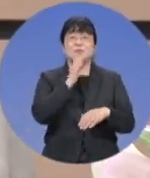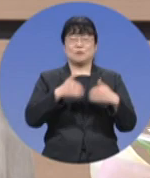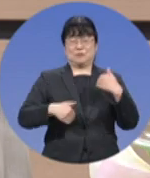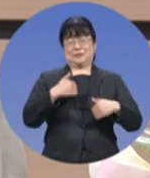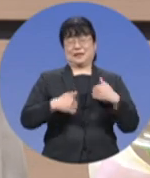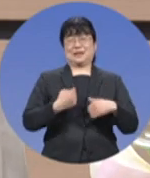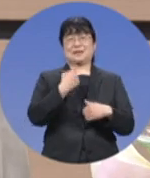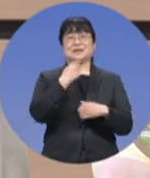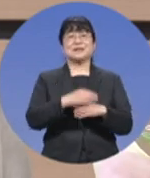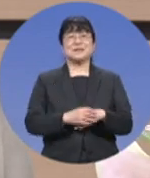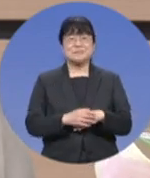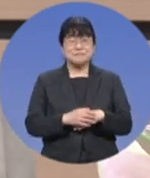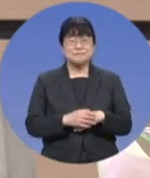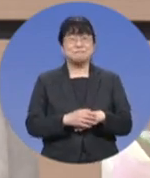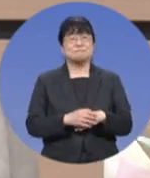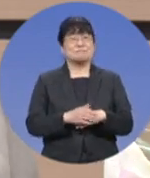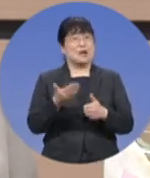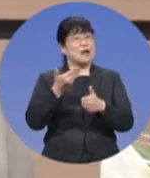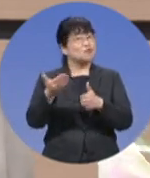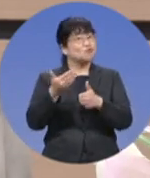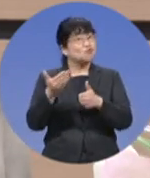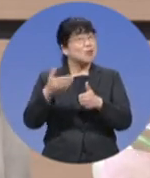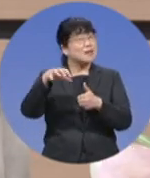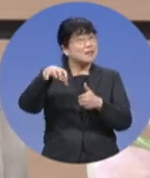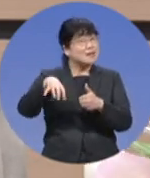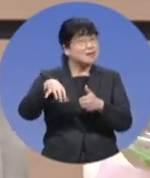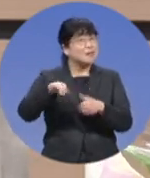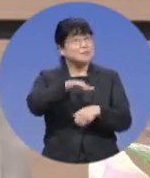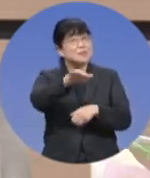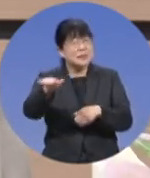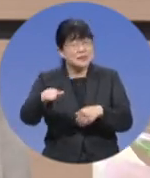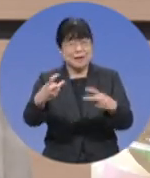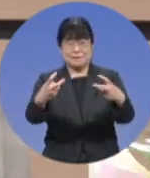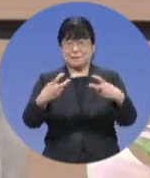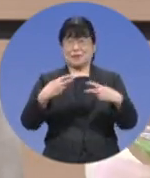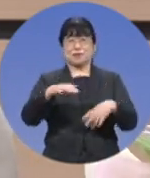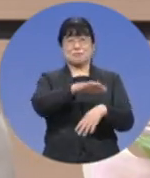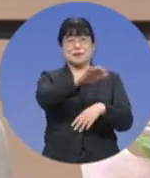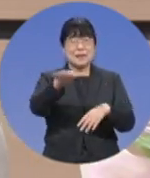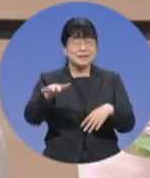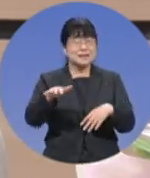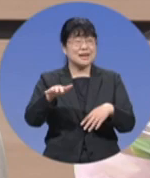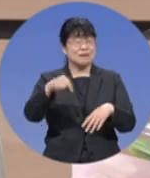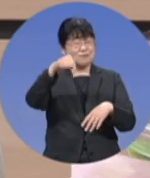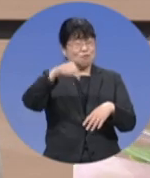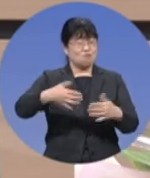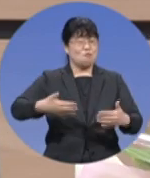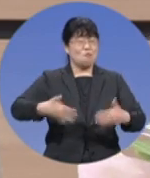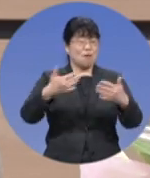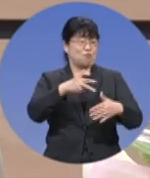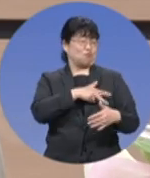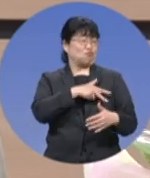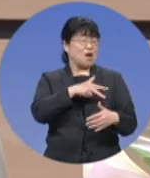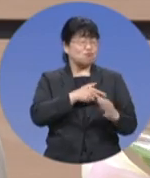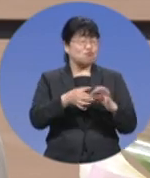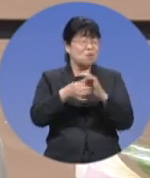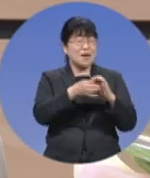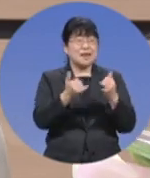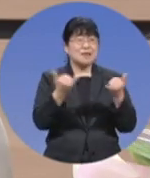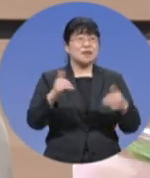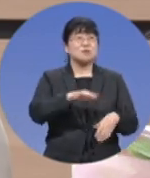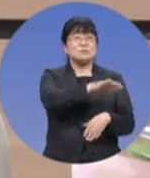ったです。取材をさせていただいた皆さん、視聴者の皆さん、そしてウィークリー千葉県のスタッフ関係者の皆